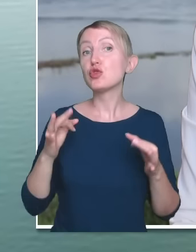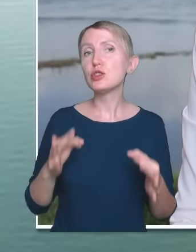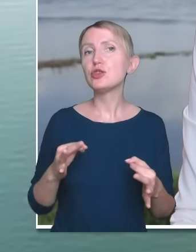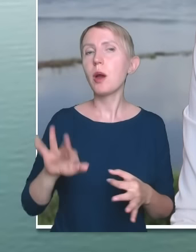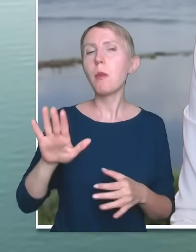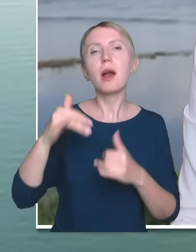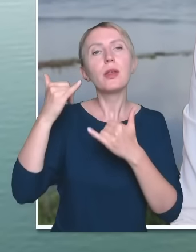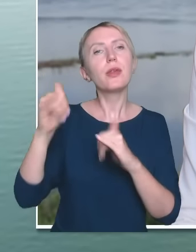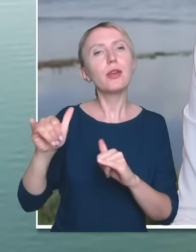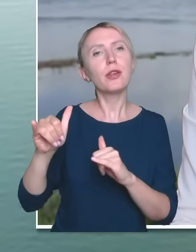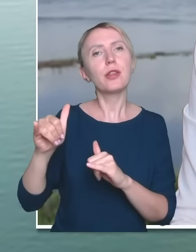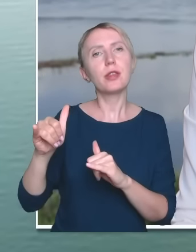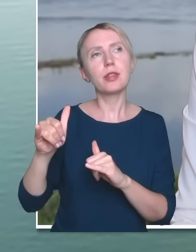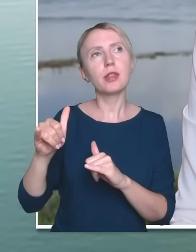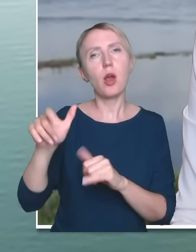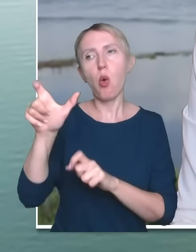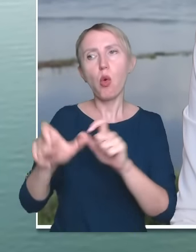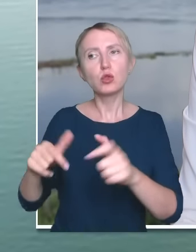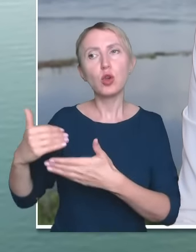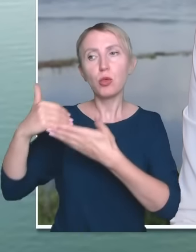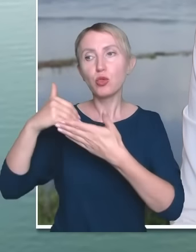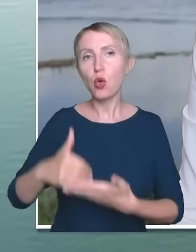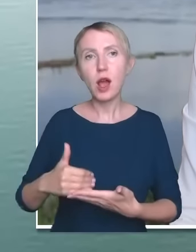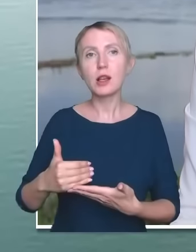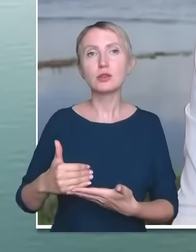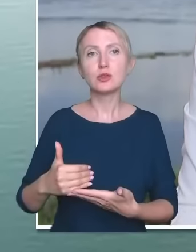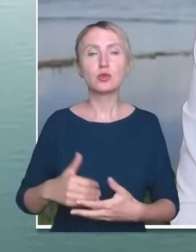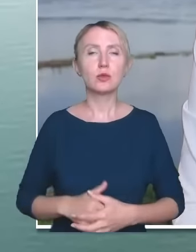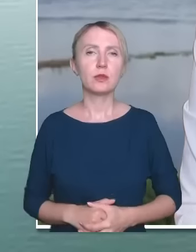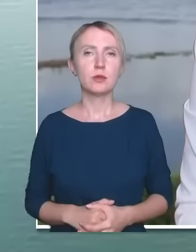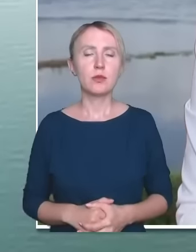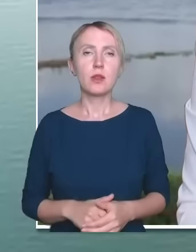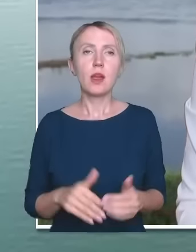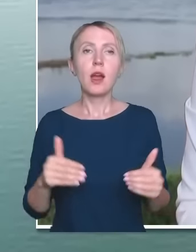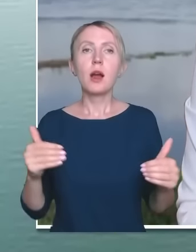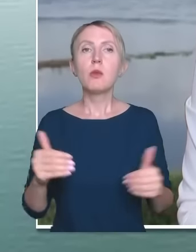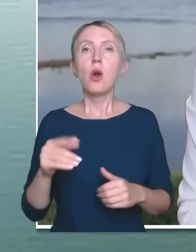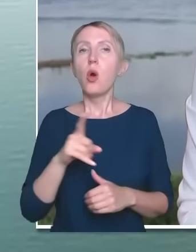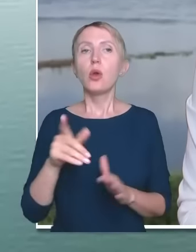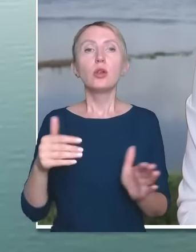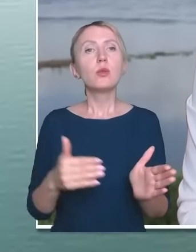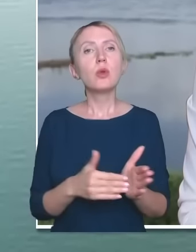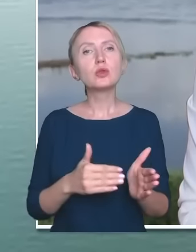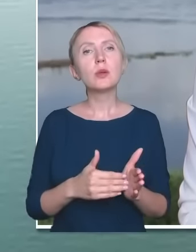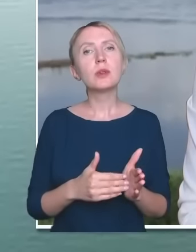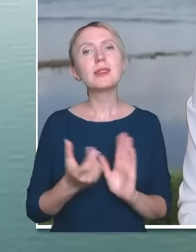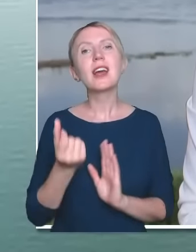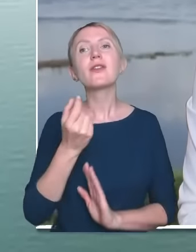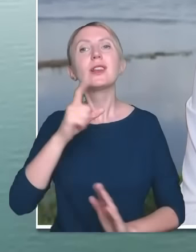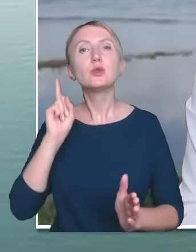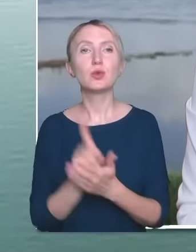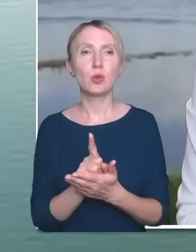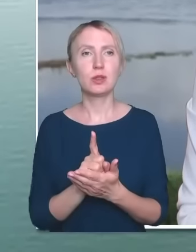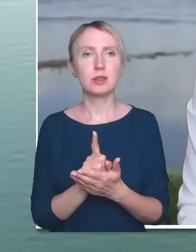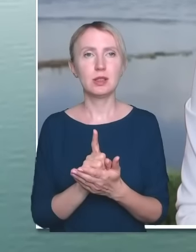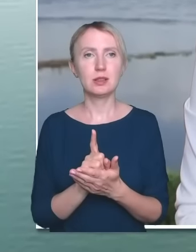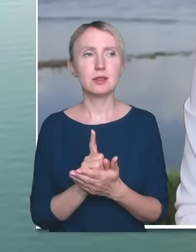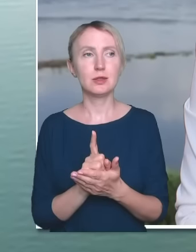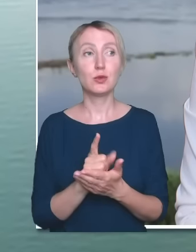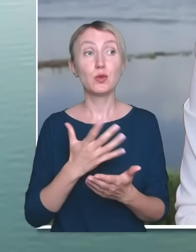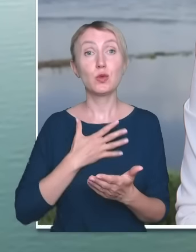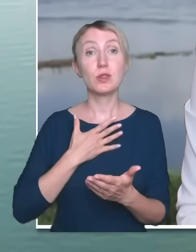zupełnie innych doradców i oni radzą co innego, czy być może potrzebują tego chwilowego sukcesu, licząc na to, że za moment,